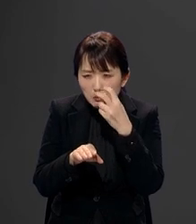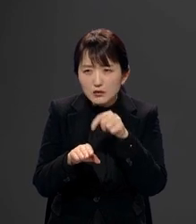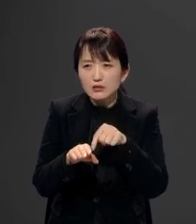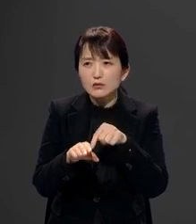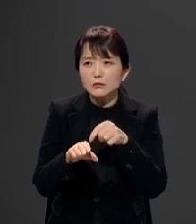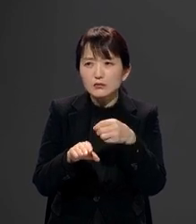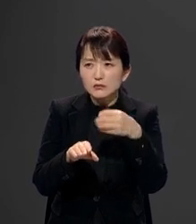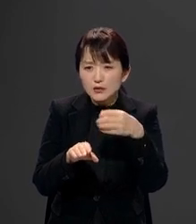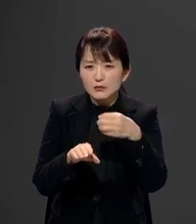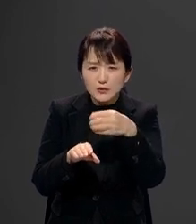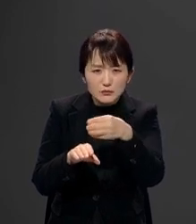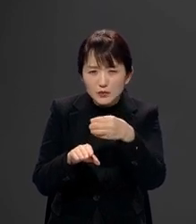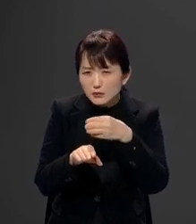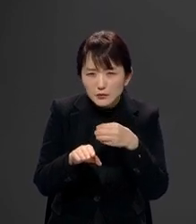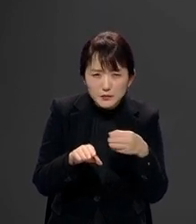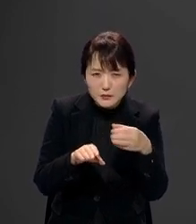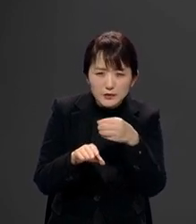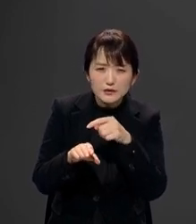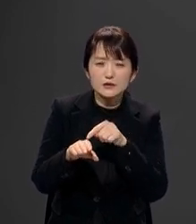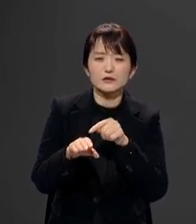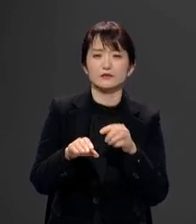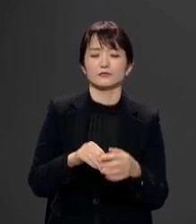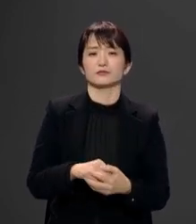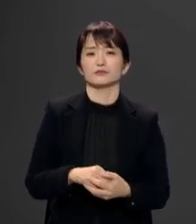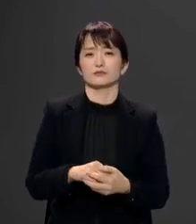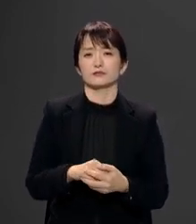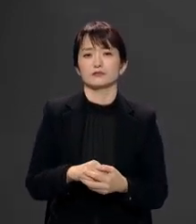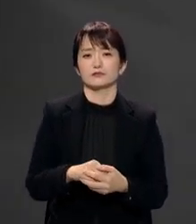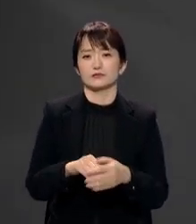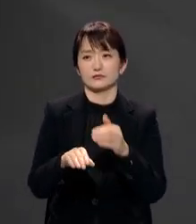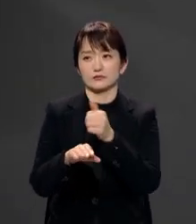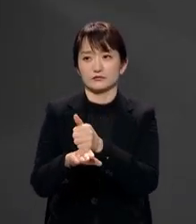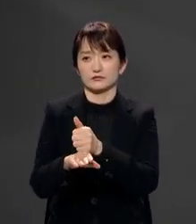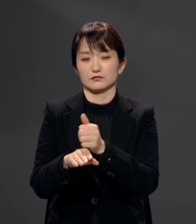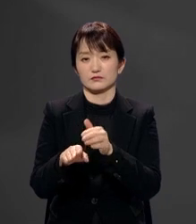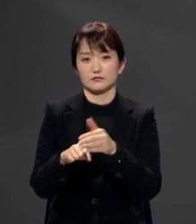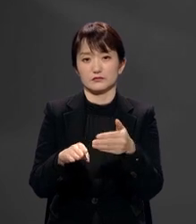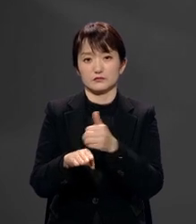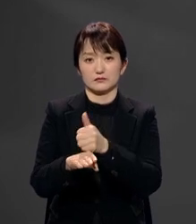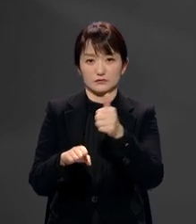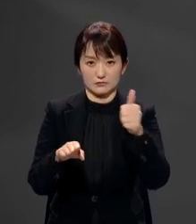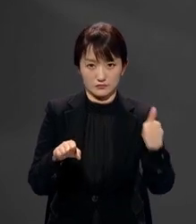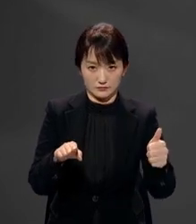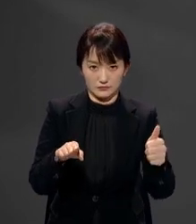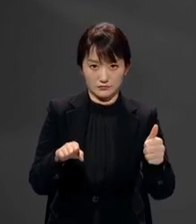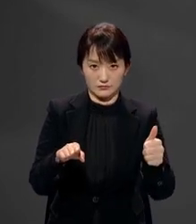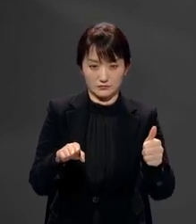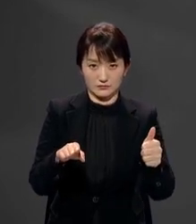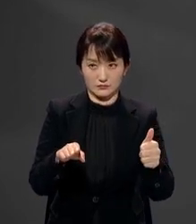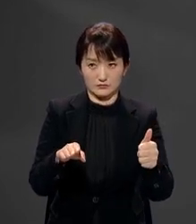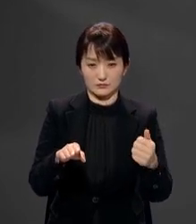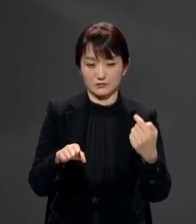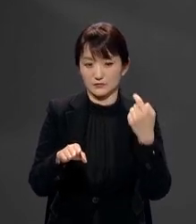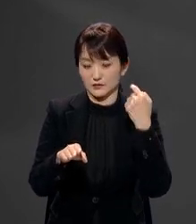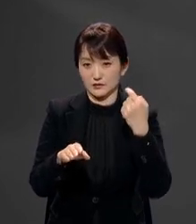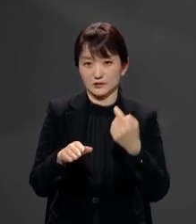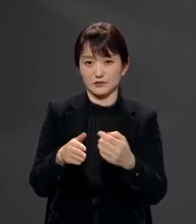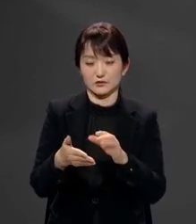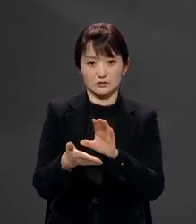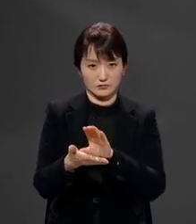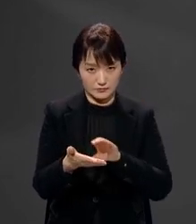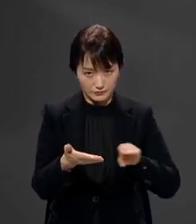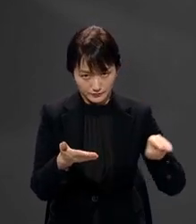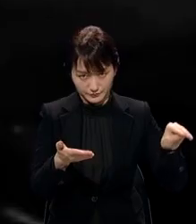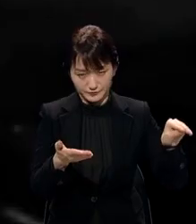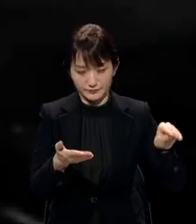막 번쩍번쩍이죠. 자, 잠시 후에 다시 차에서 나오는 저 사람. 자, 뒤쪽으로 빠져나와서